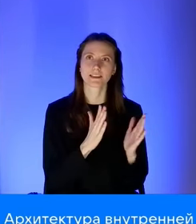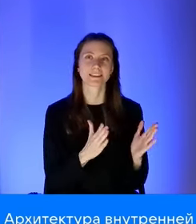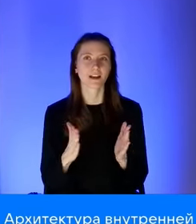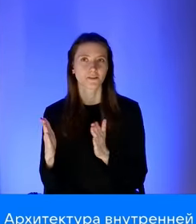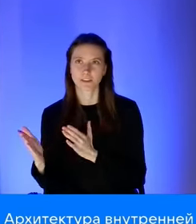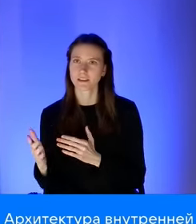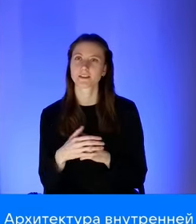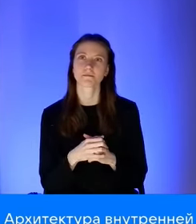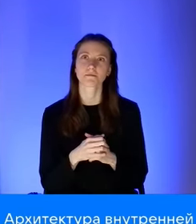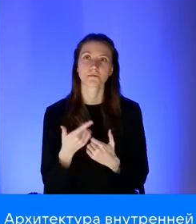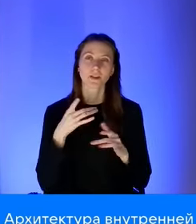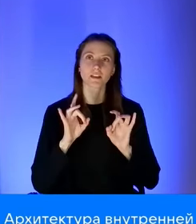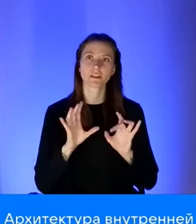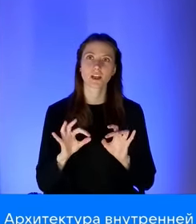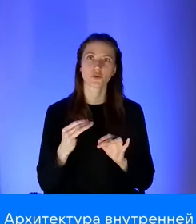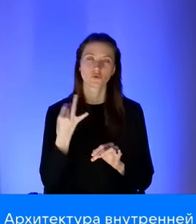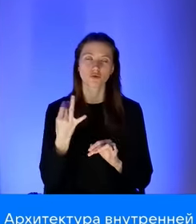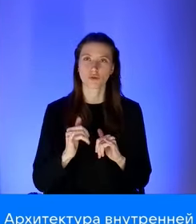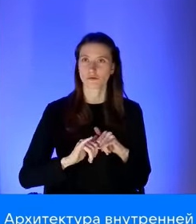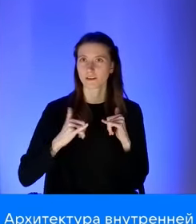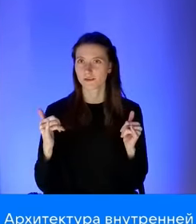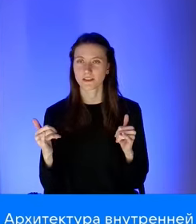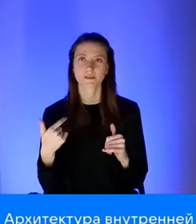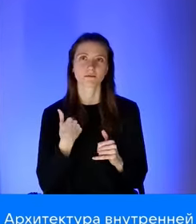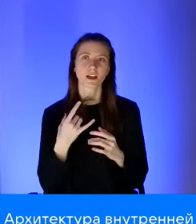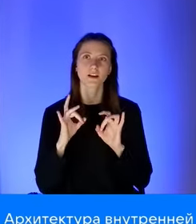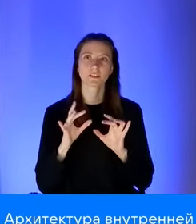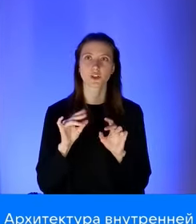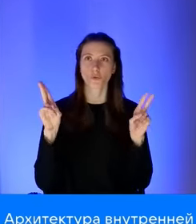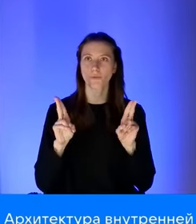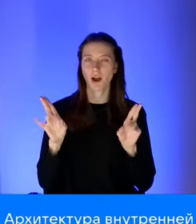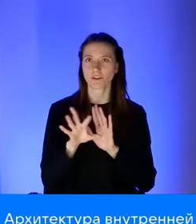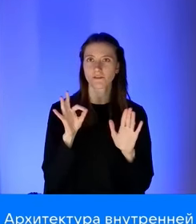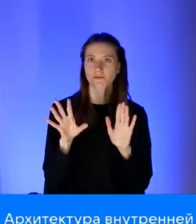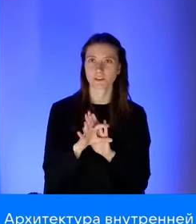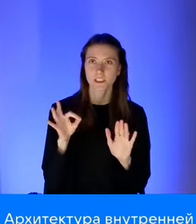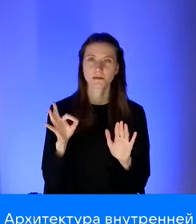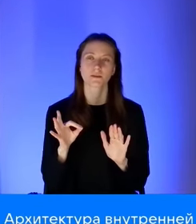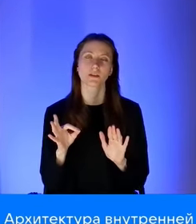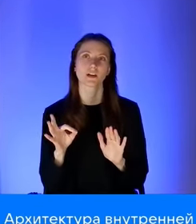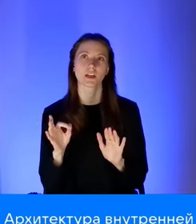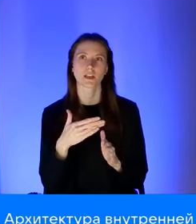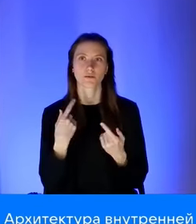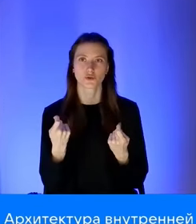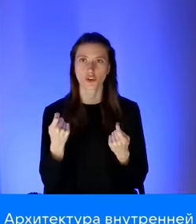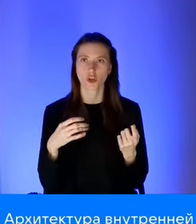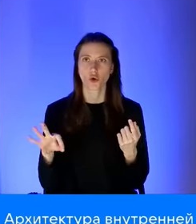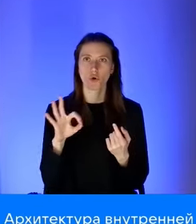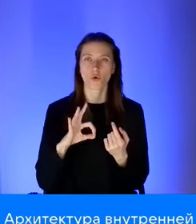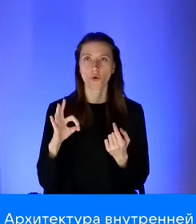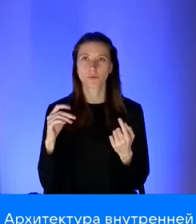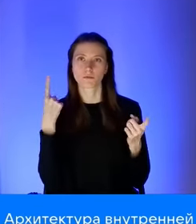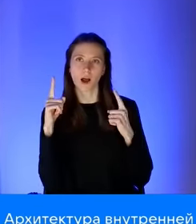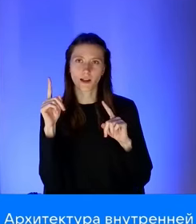предоставляем расскажу историю развития расскажу правила выбора которые были сформированы то есть мы с вами всё-таки про архитектуру про